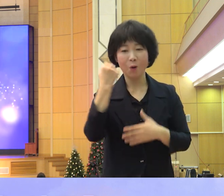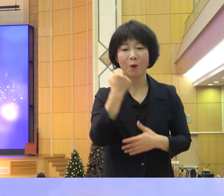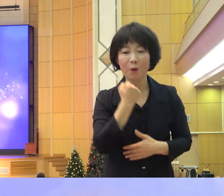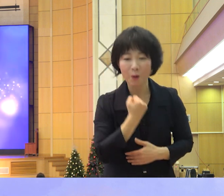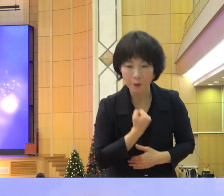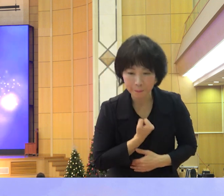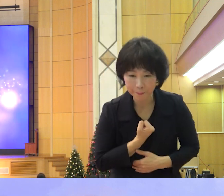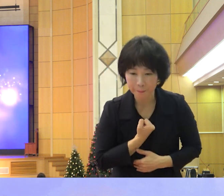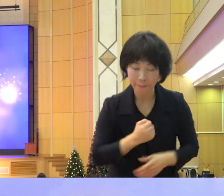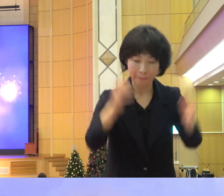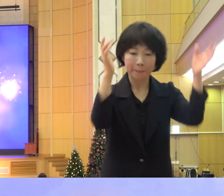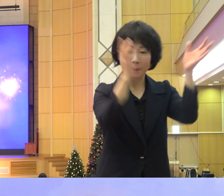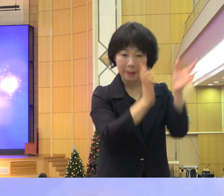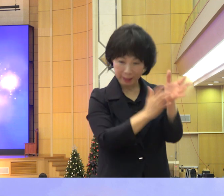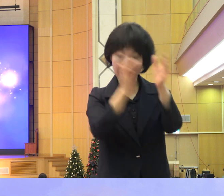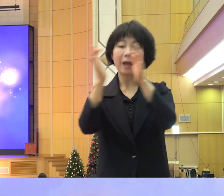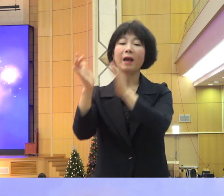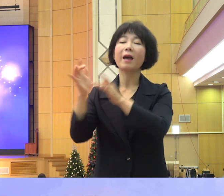이름으로